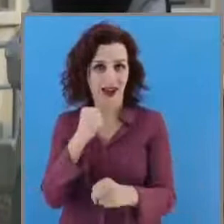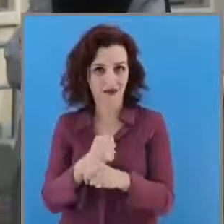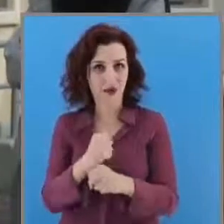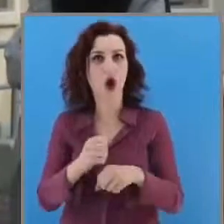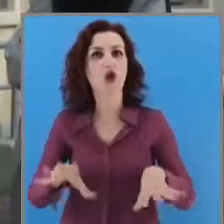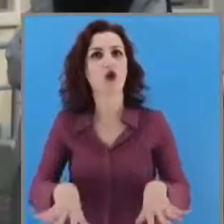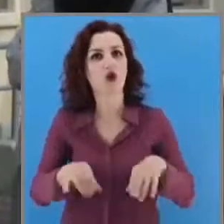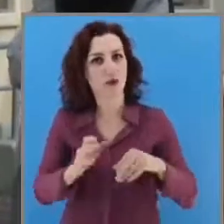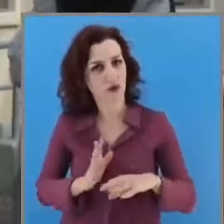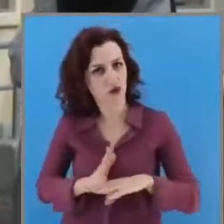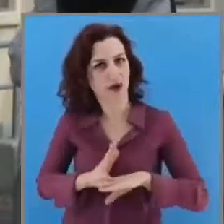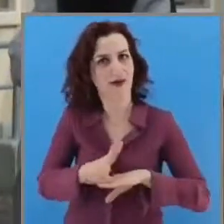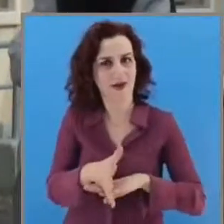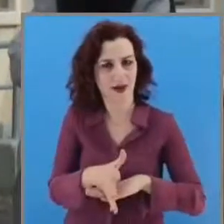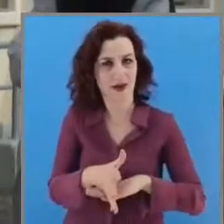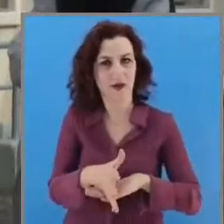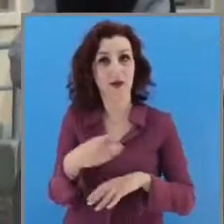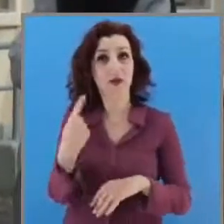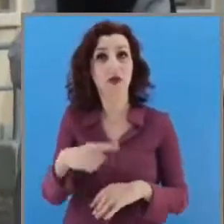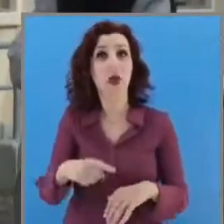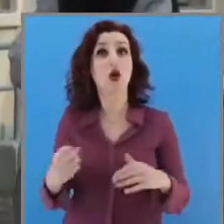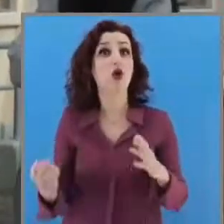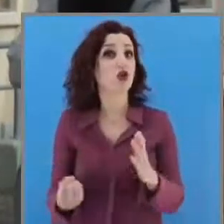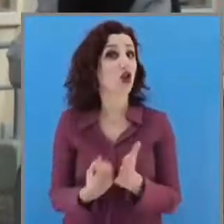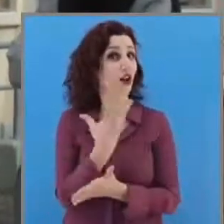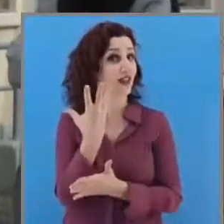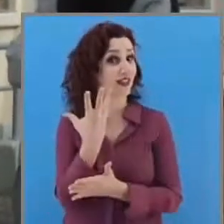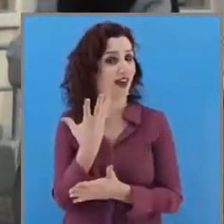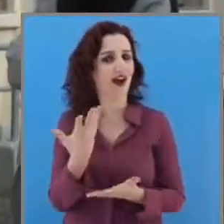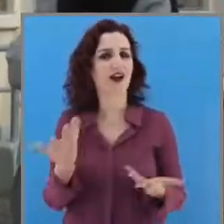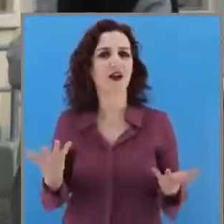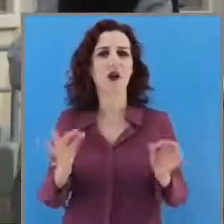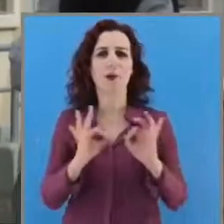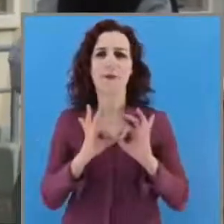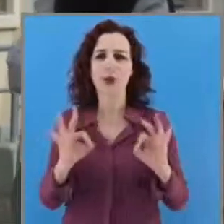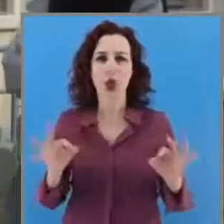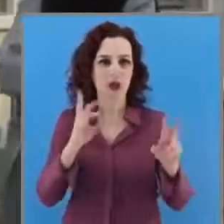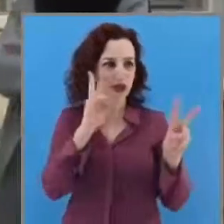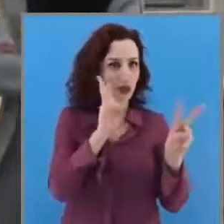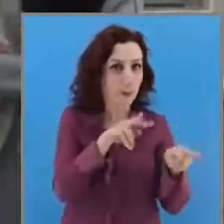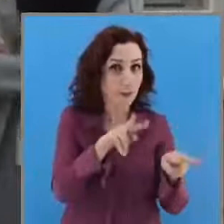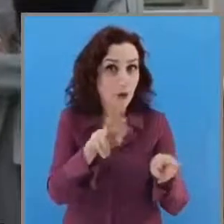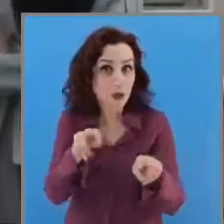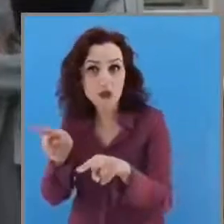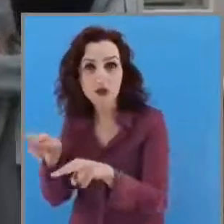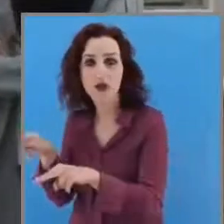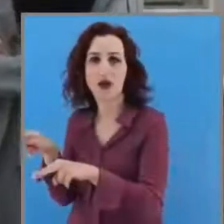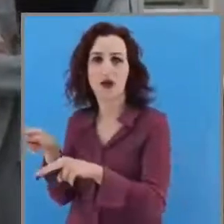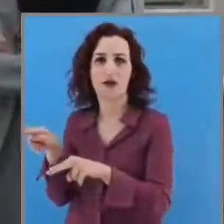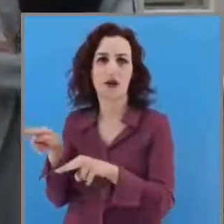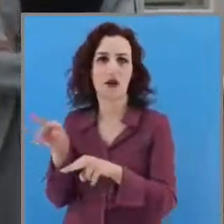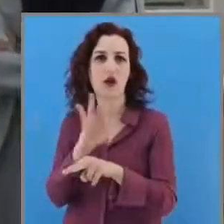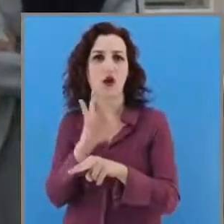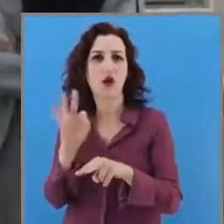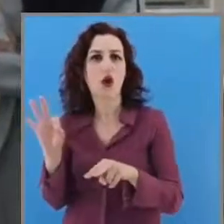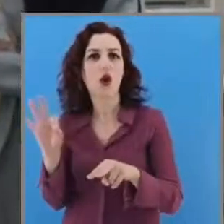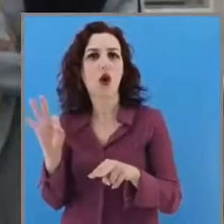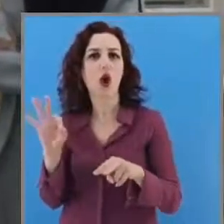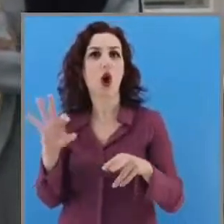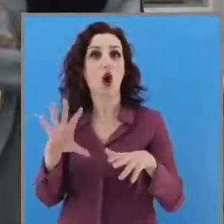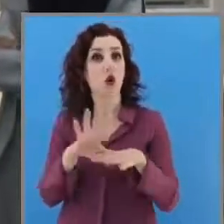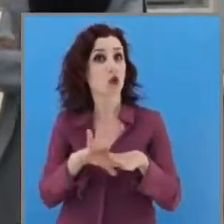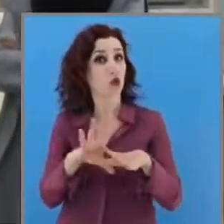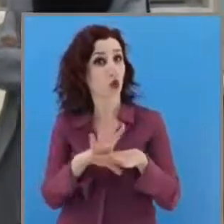novità, ovviamente pronti a monitorare e casomai a intensificare questa struttura,